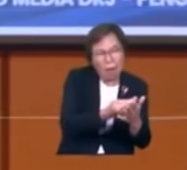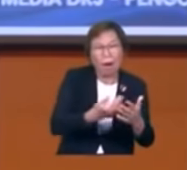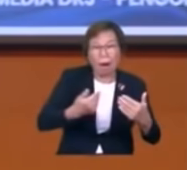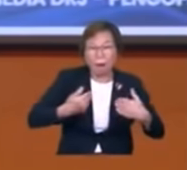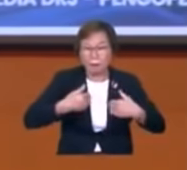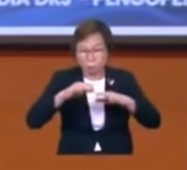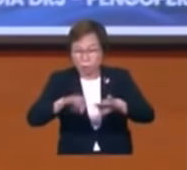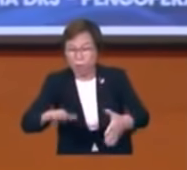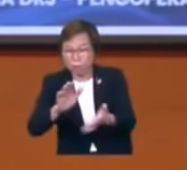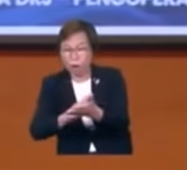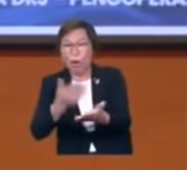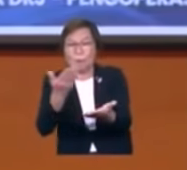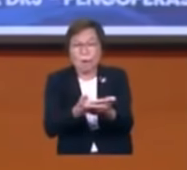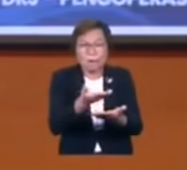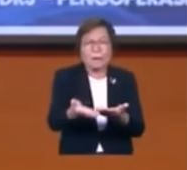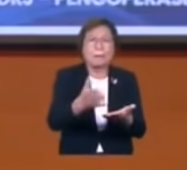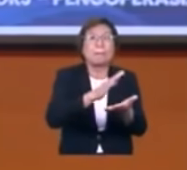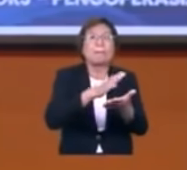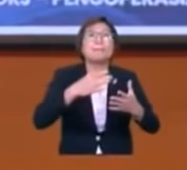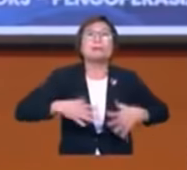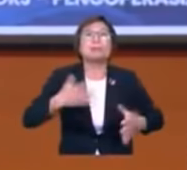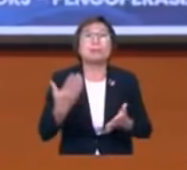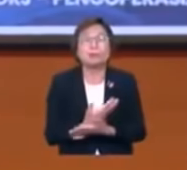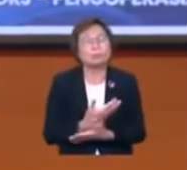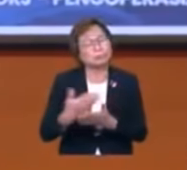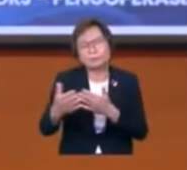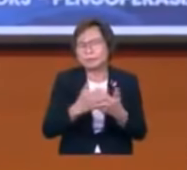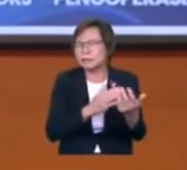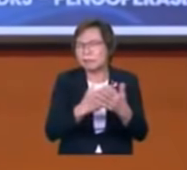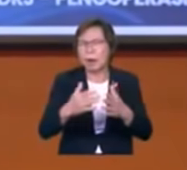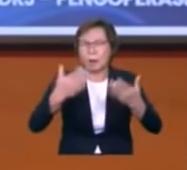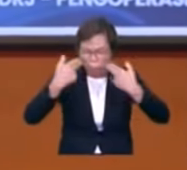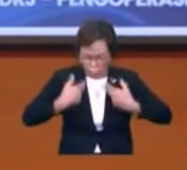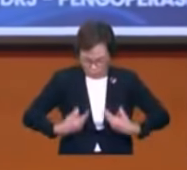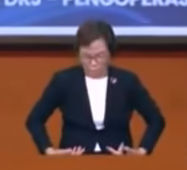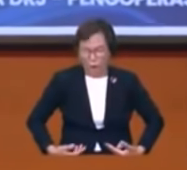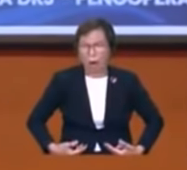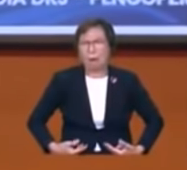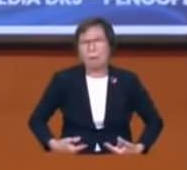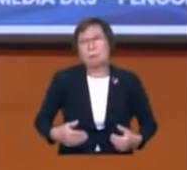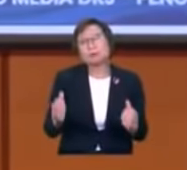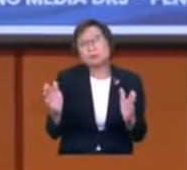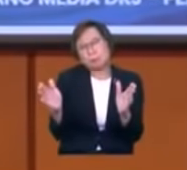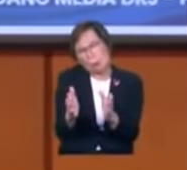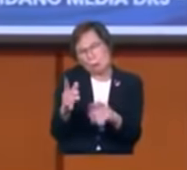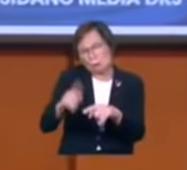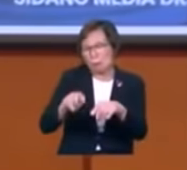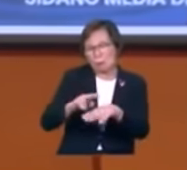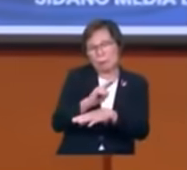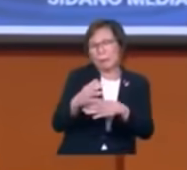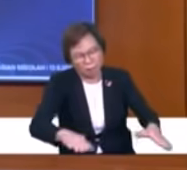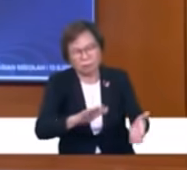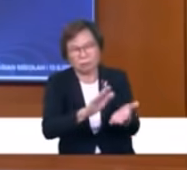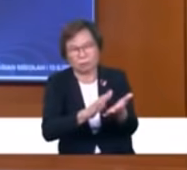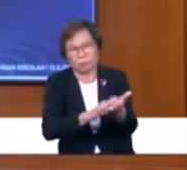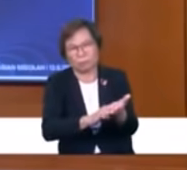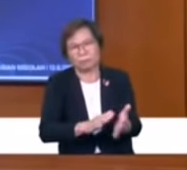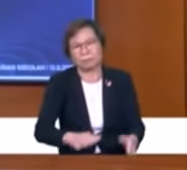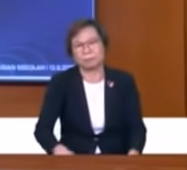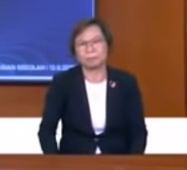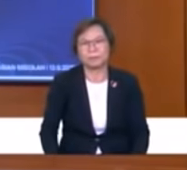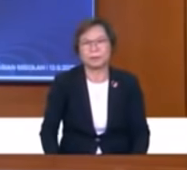kaca dah nak buka seolah gak kenal beli baju Bahut Akpol pakailah kalau udah ini sontak Mad boleh paket kaya sesuai hadir ke sekolah